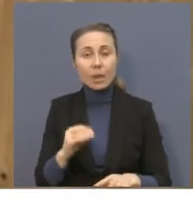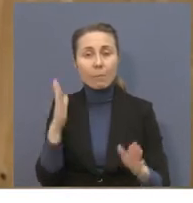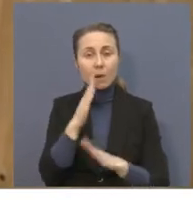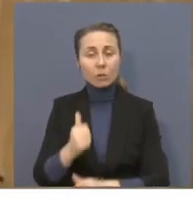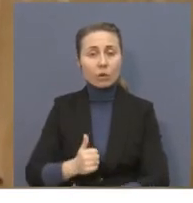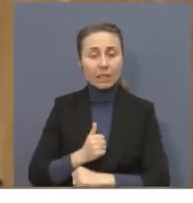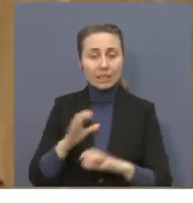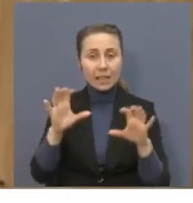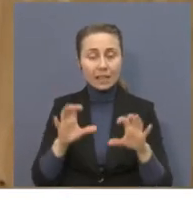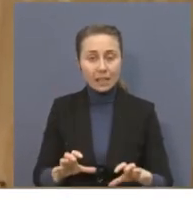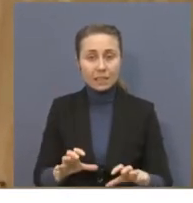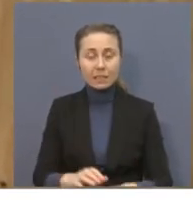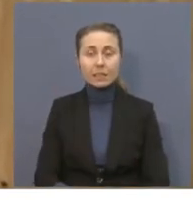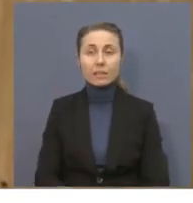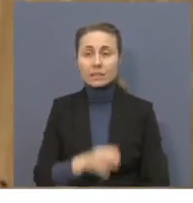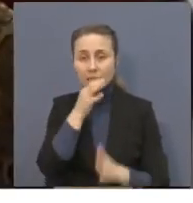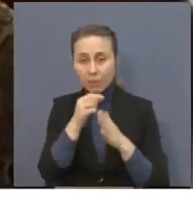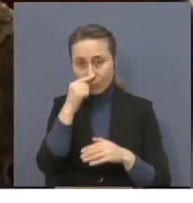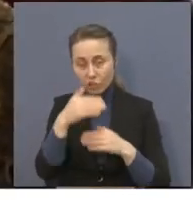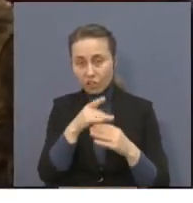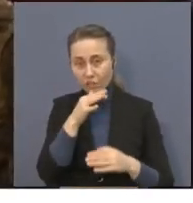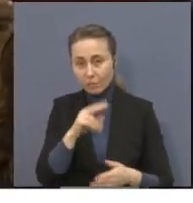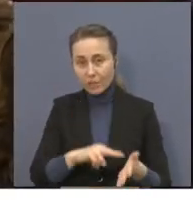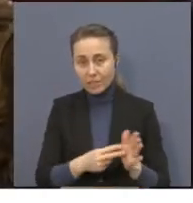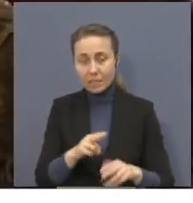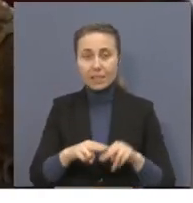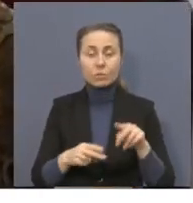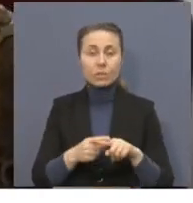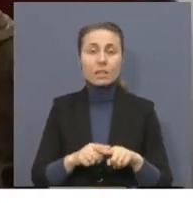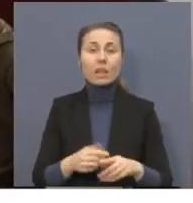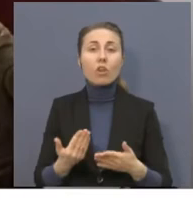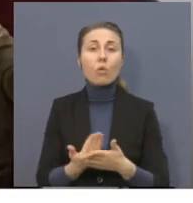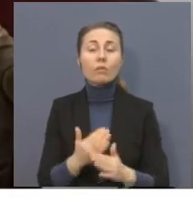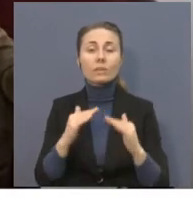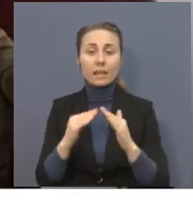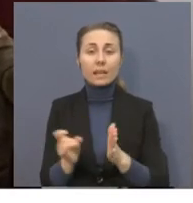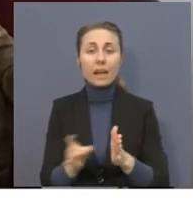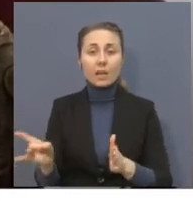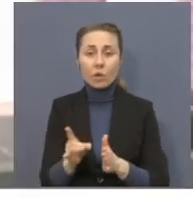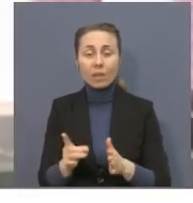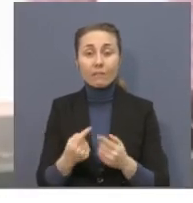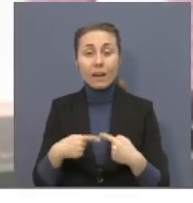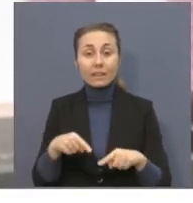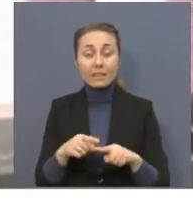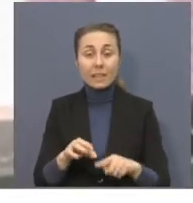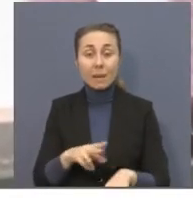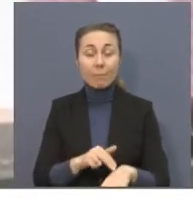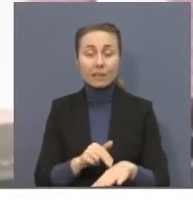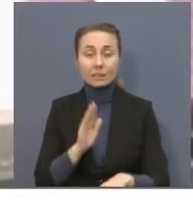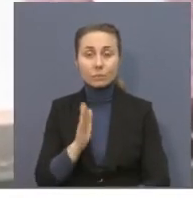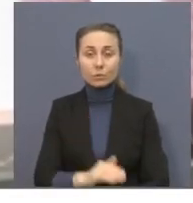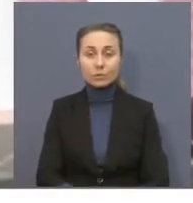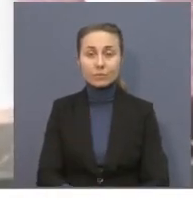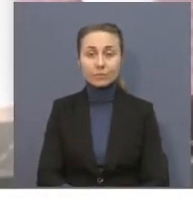природоохранным законодательством. Отметим, в ближайшее время планируется строительство нового здания районного отделения полиции. Зарина